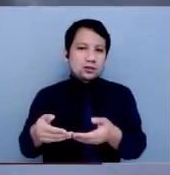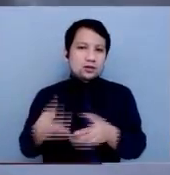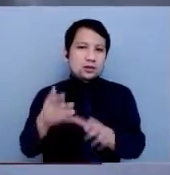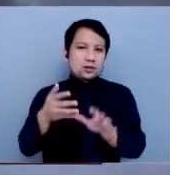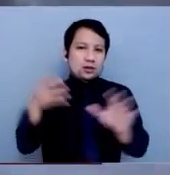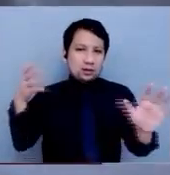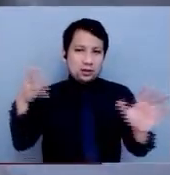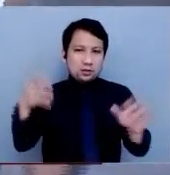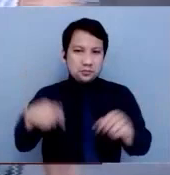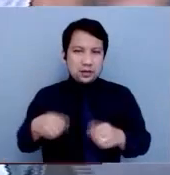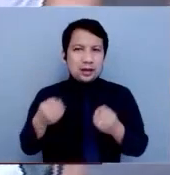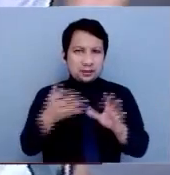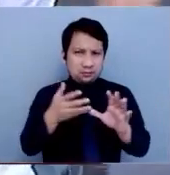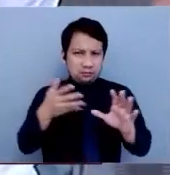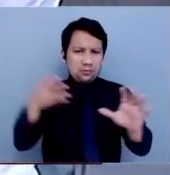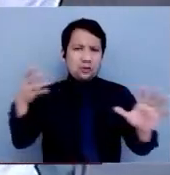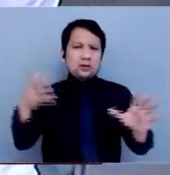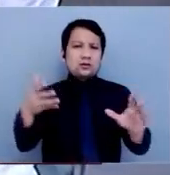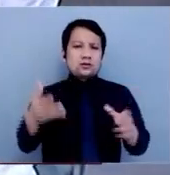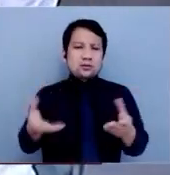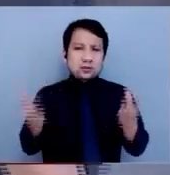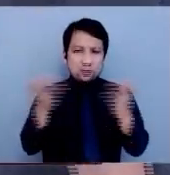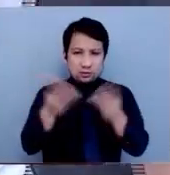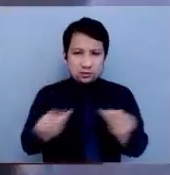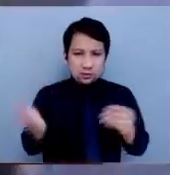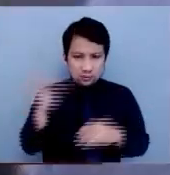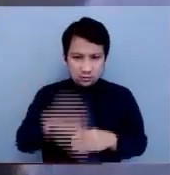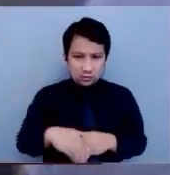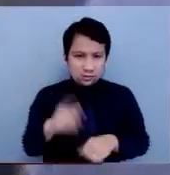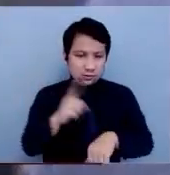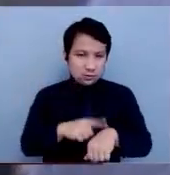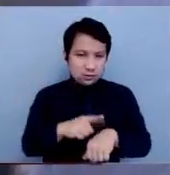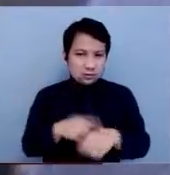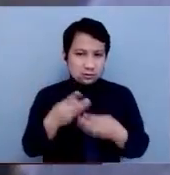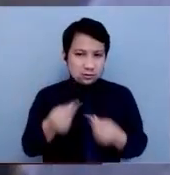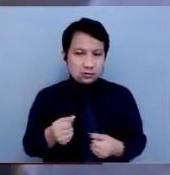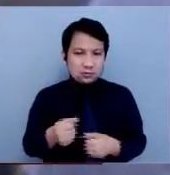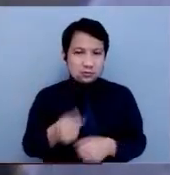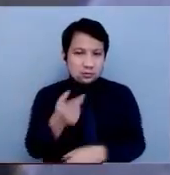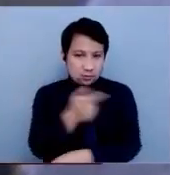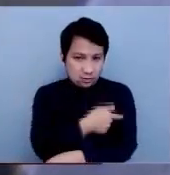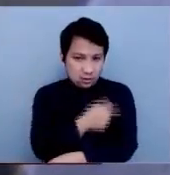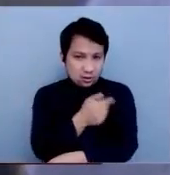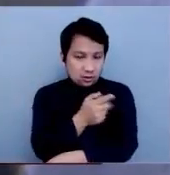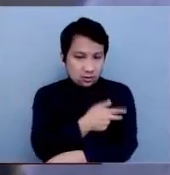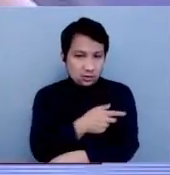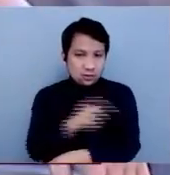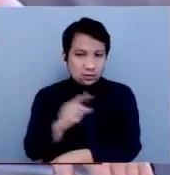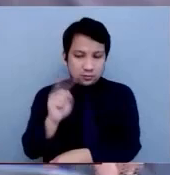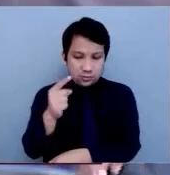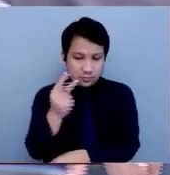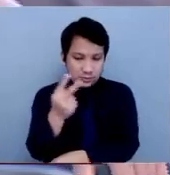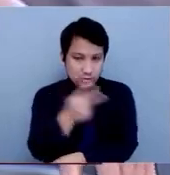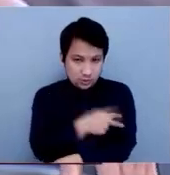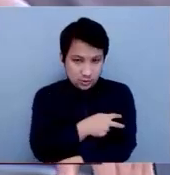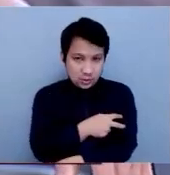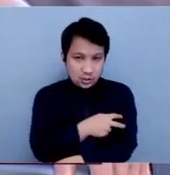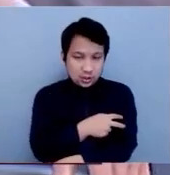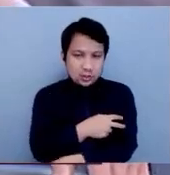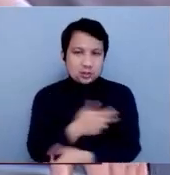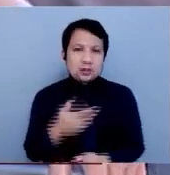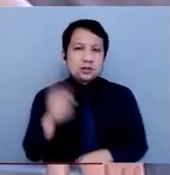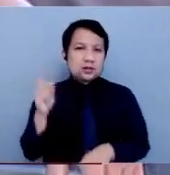ng pila. Baka maubos ang buong araw niya. Noong maturukan daw kasi siya ng kanyang first at second dose, hindi